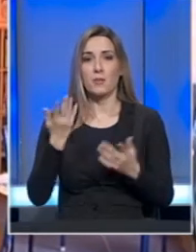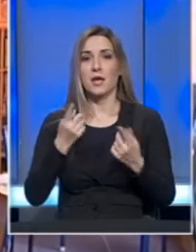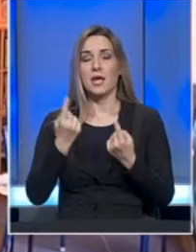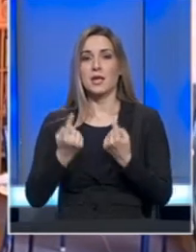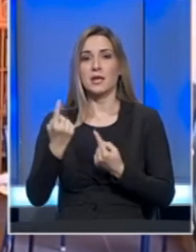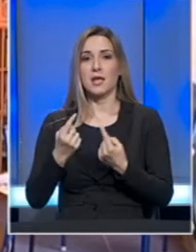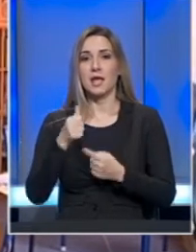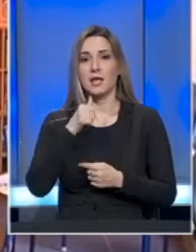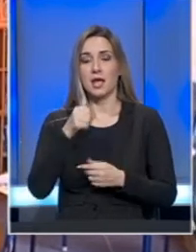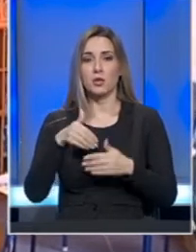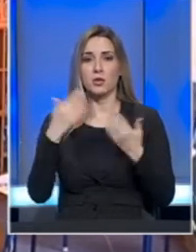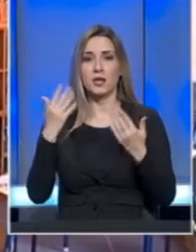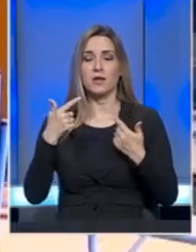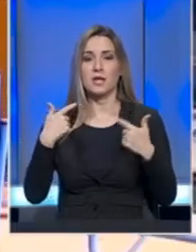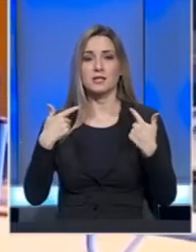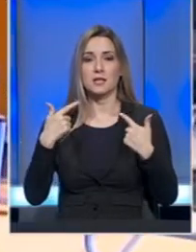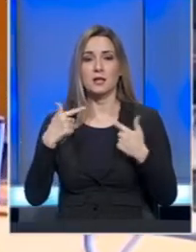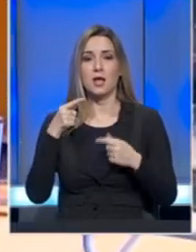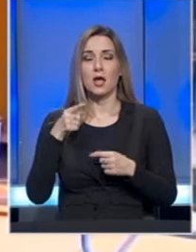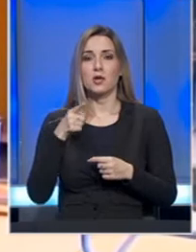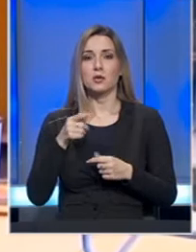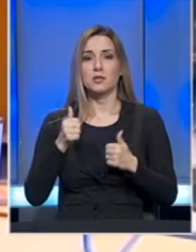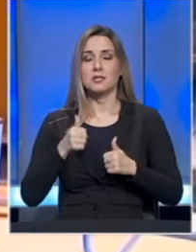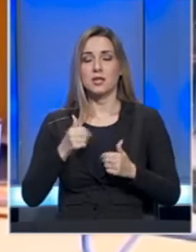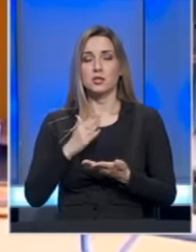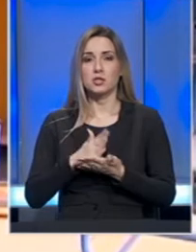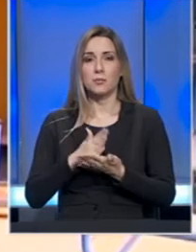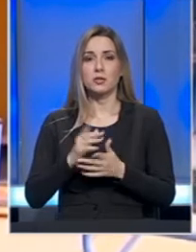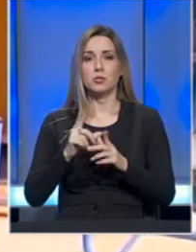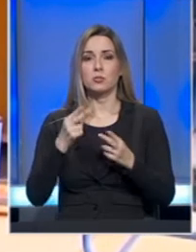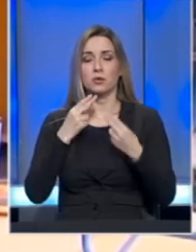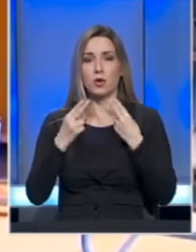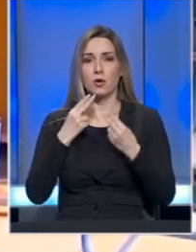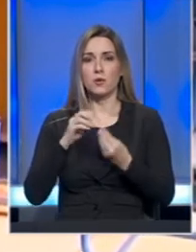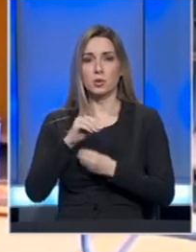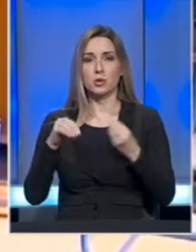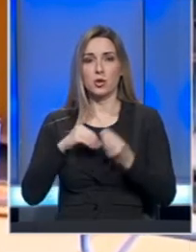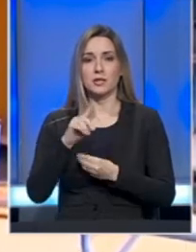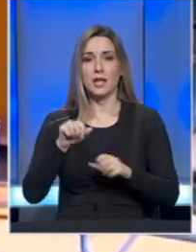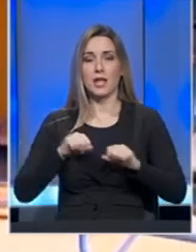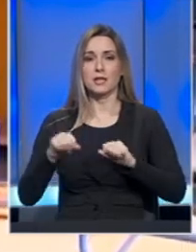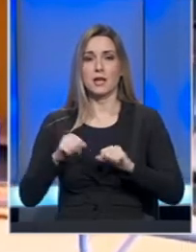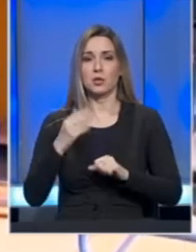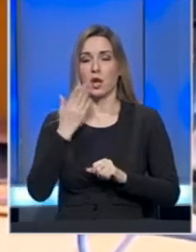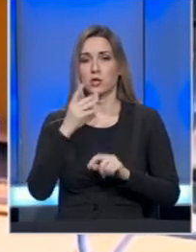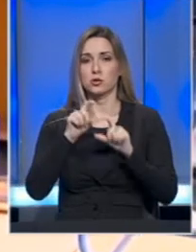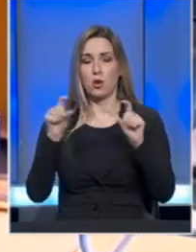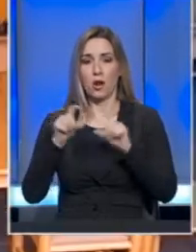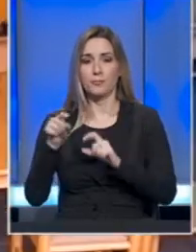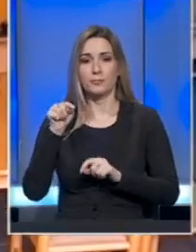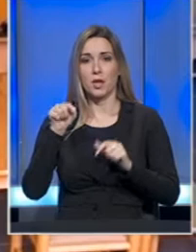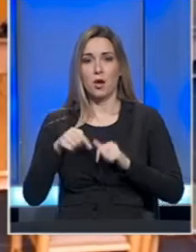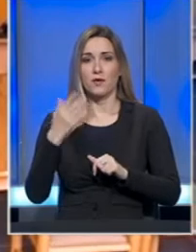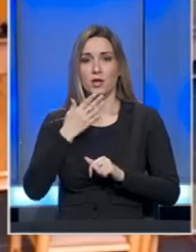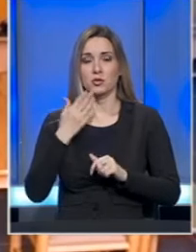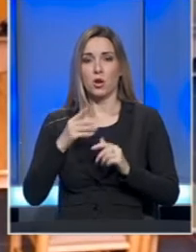možda jednodnevne izlete, odjeljenja. To je, kažem, sad će biti dogovor jednostavno roditelja i direktora škola, vjerojatno. Evo, ova škola